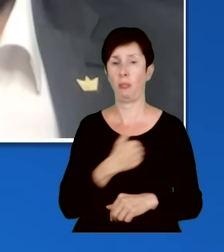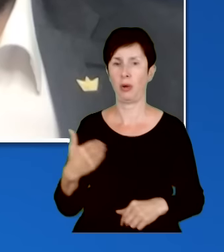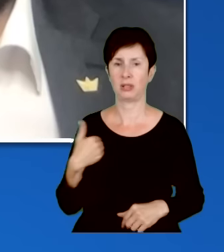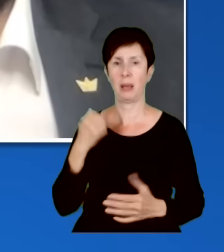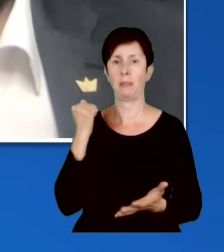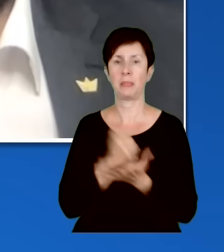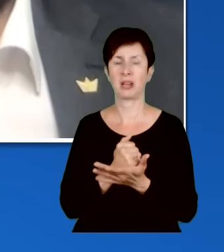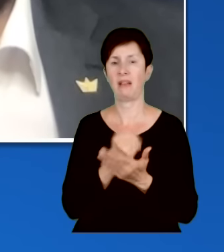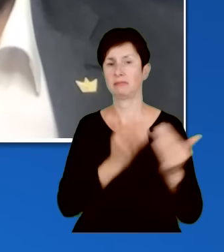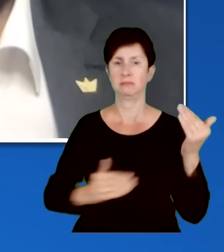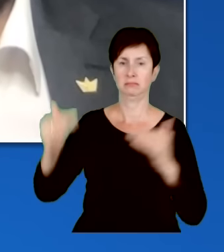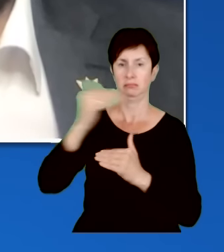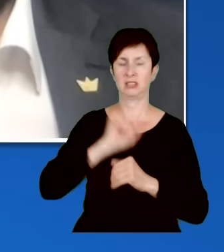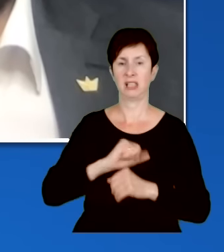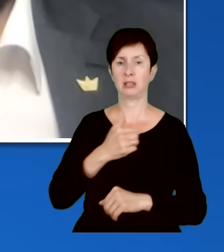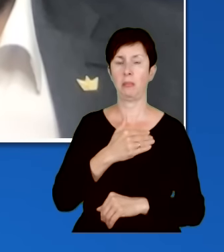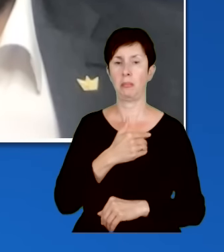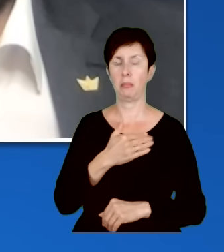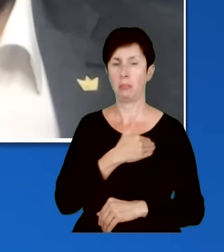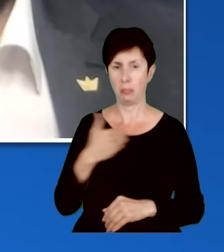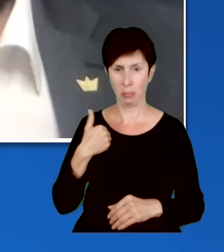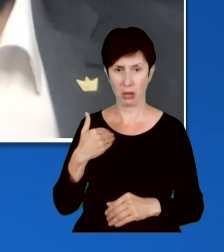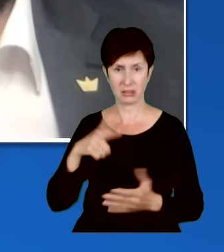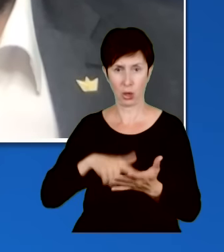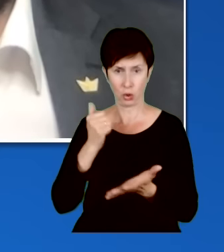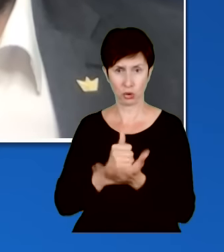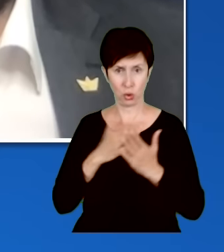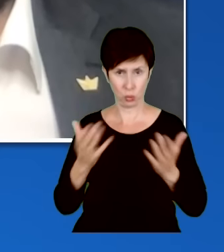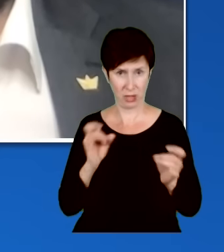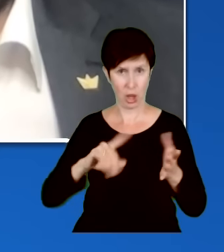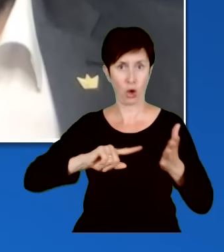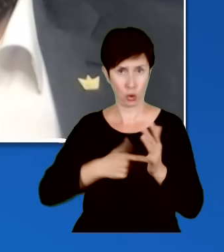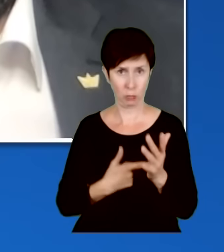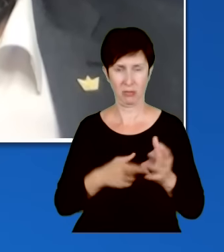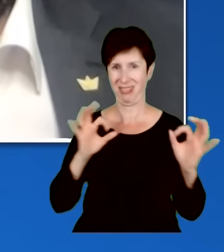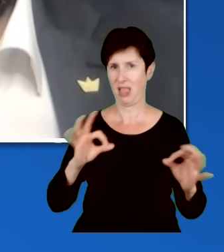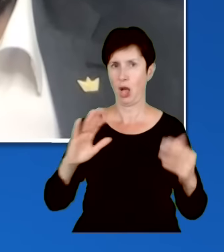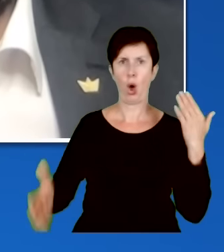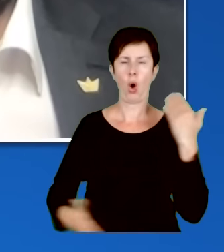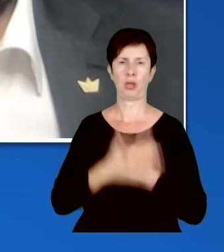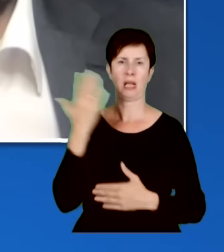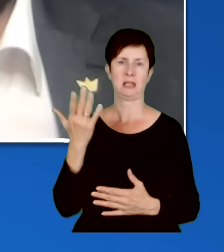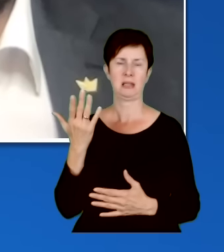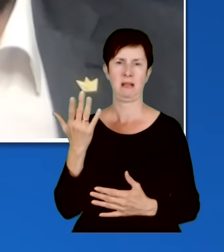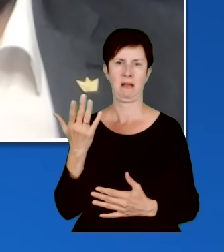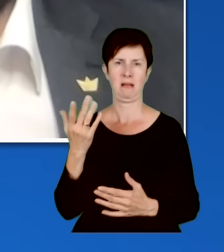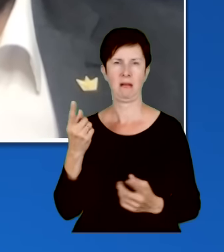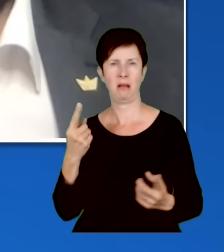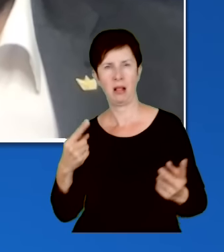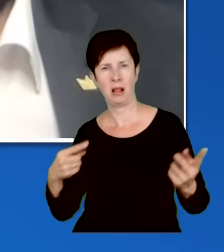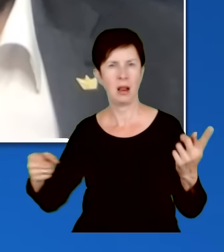nadrzędnym jest polska konstytucja koniec kropka A teraz się okazuje że po kątnie tylnymi drzwiami gdzieś na